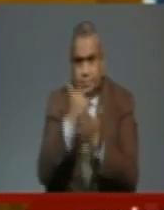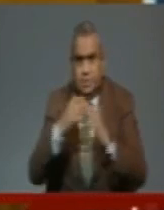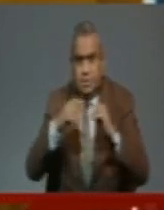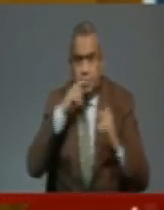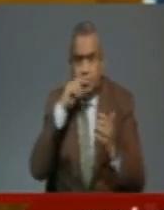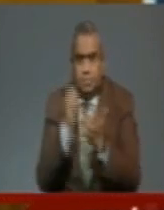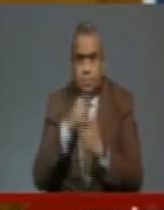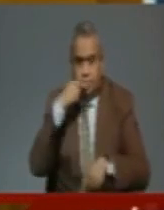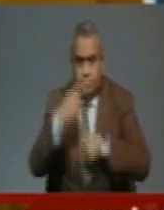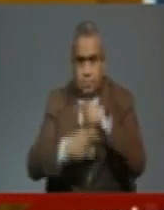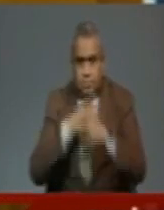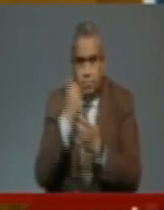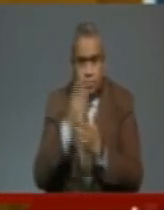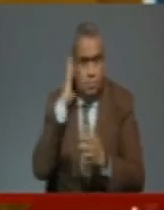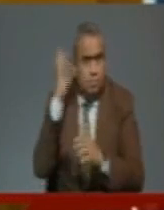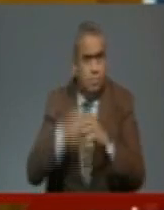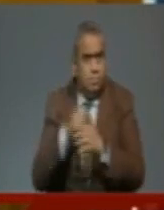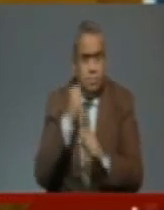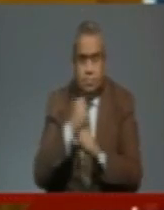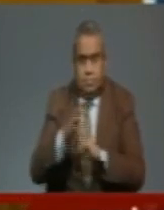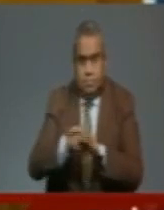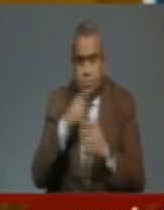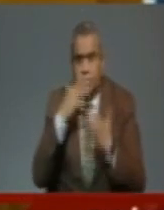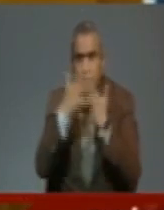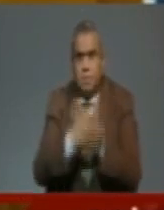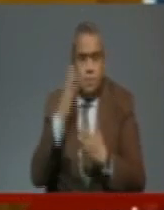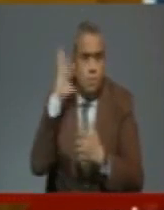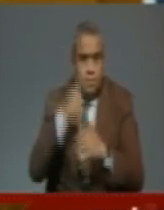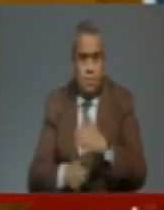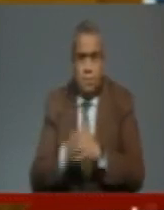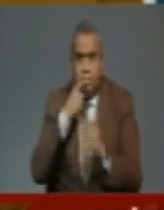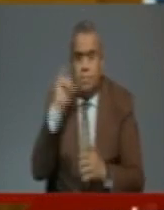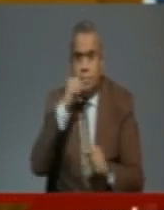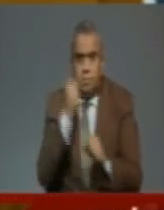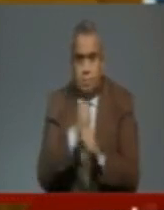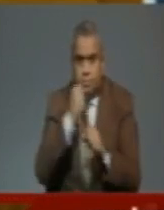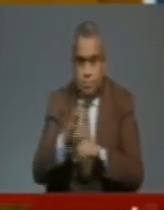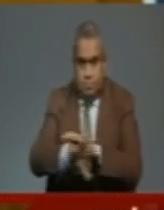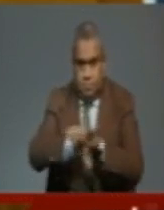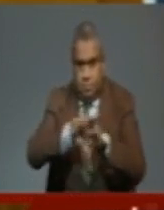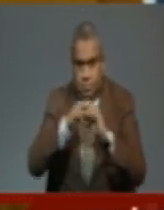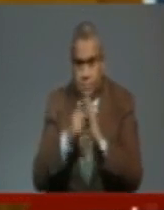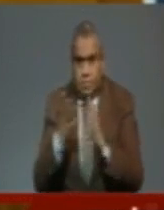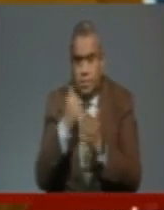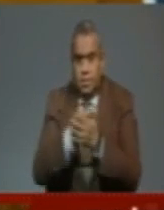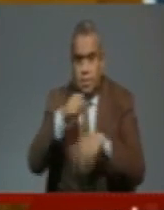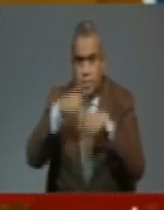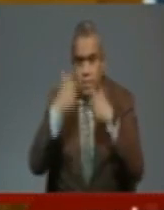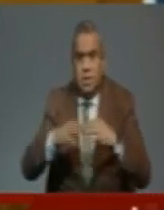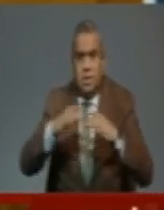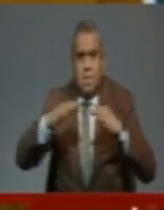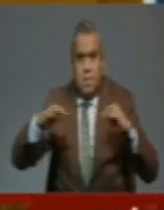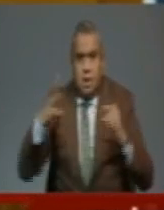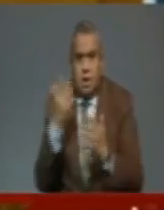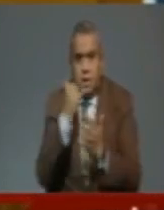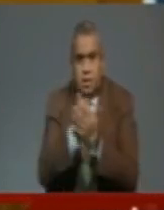وتفقد بعض المشروعات، وكان من أهم هذه المشروعات هي المحطة متعددة الأغراض تحيا